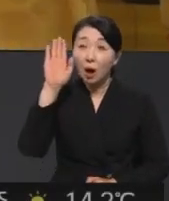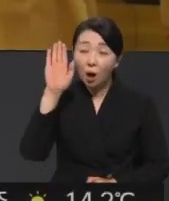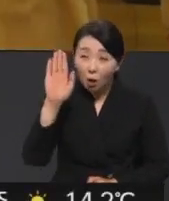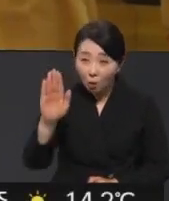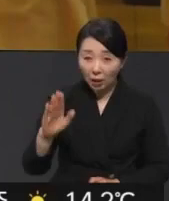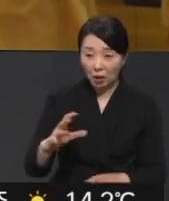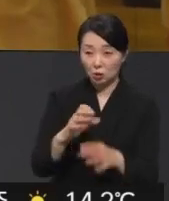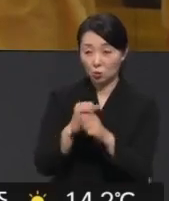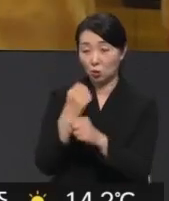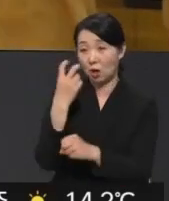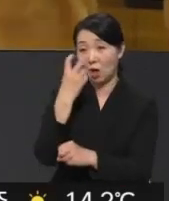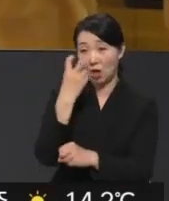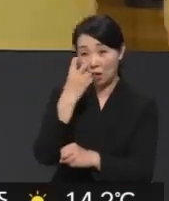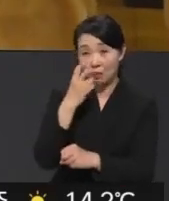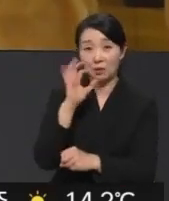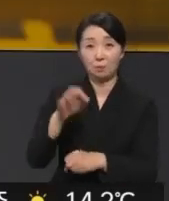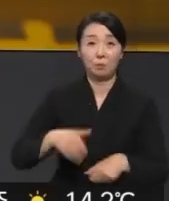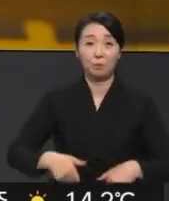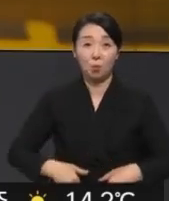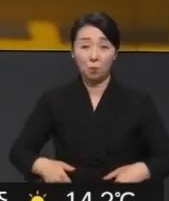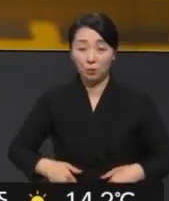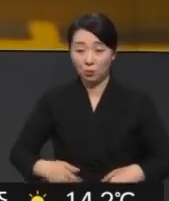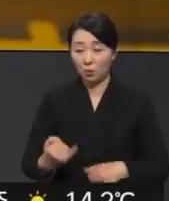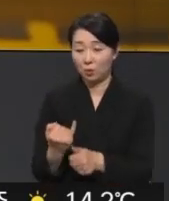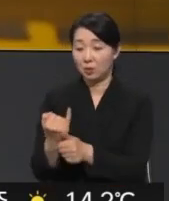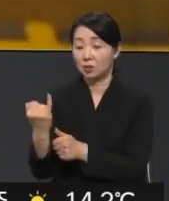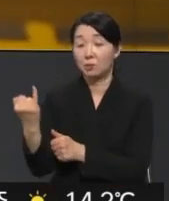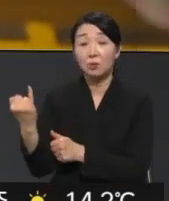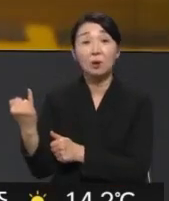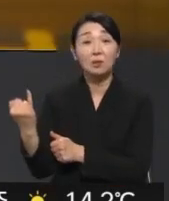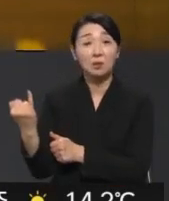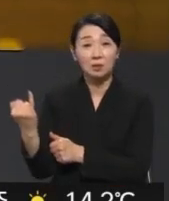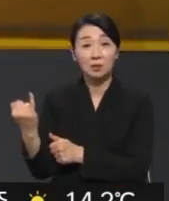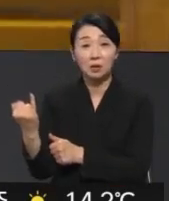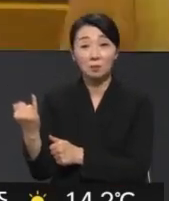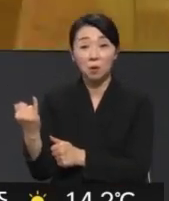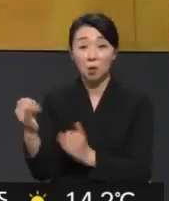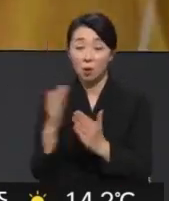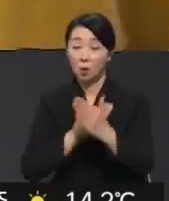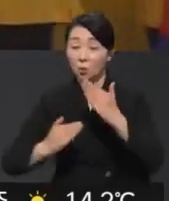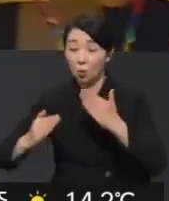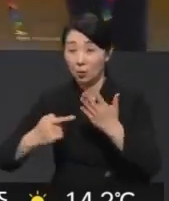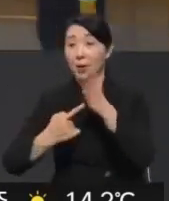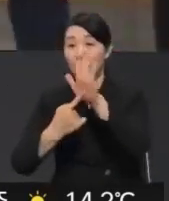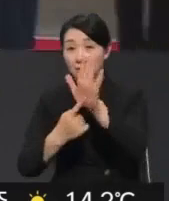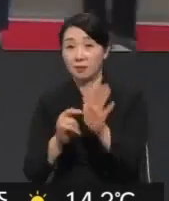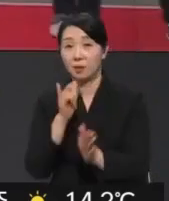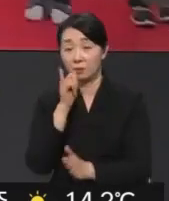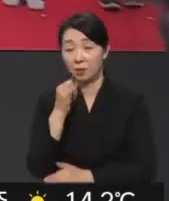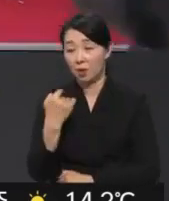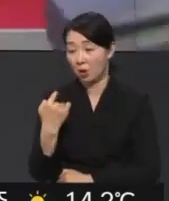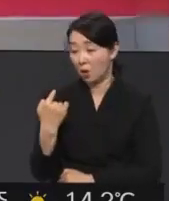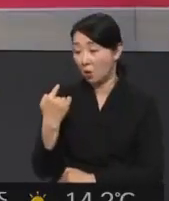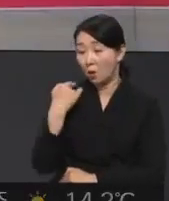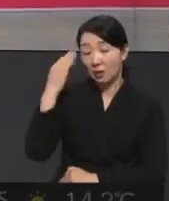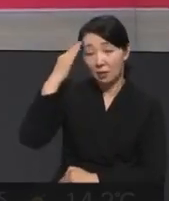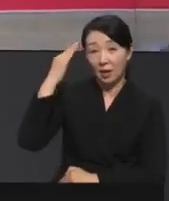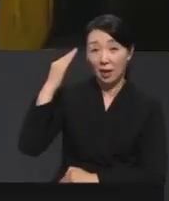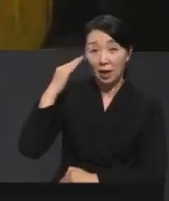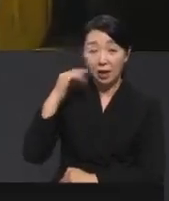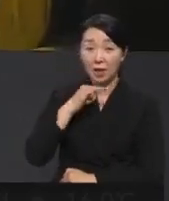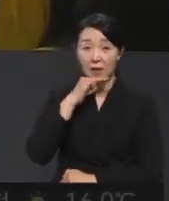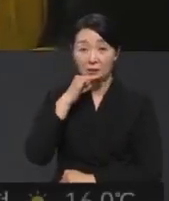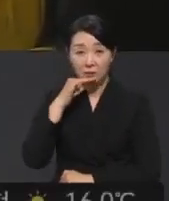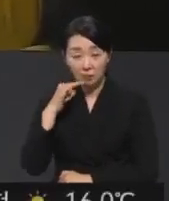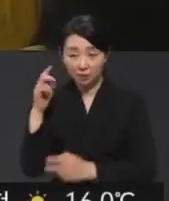봐야 할 것 같고요. 이런 가운데 김건희 여사의 공개 일정이 이렇게 알려졌죠. 어제 대한적십자사 주최의